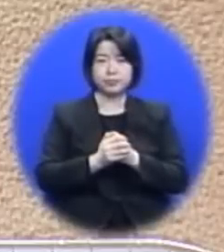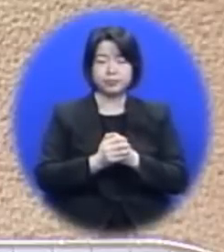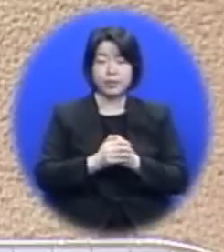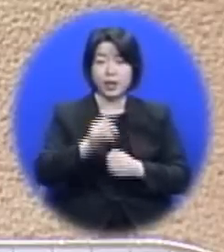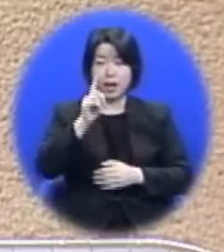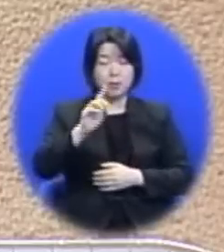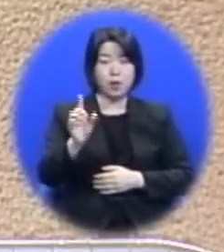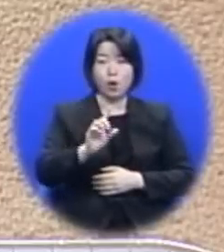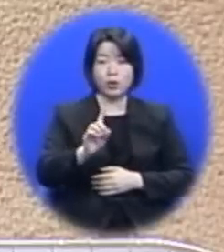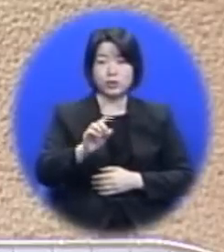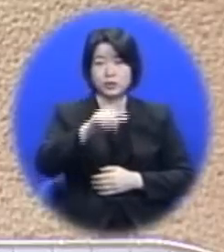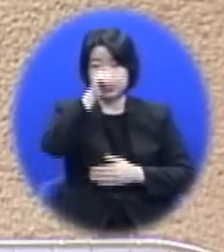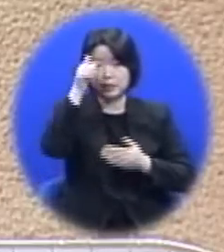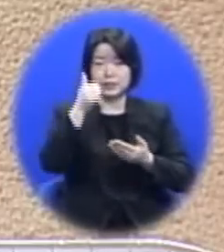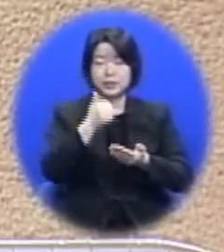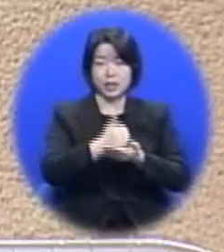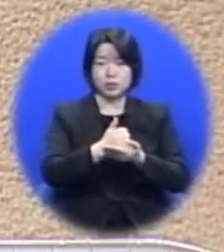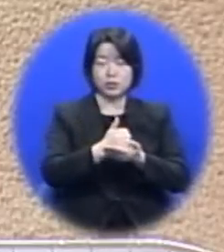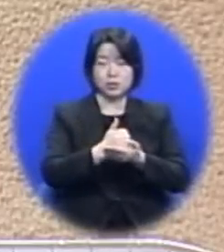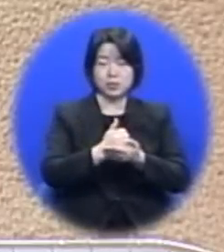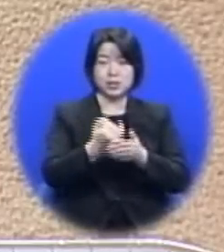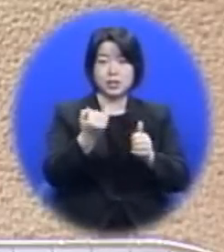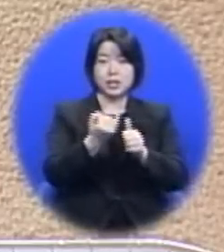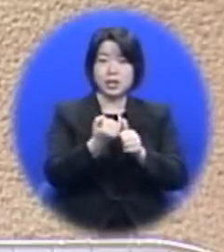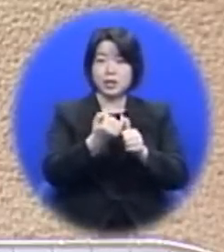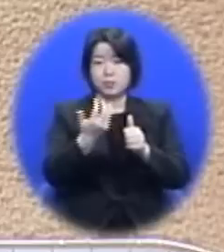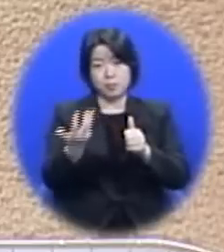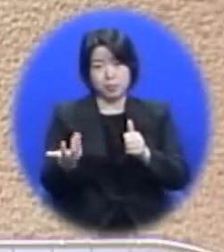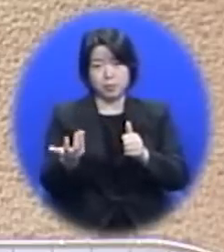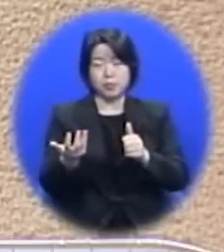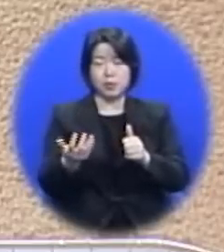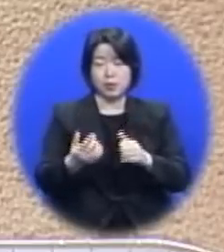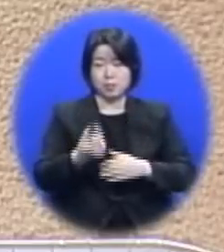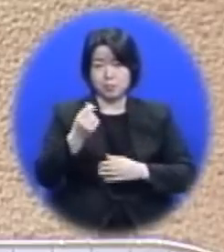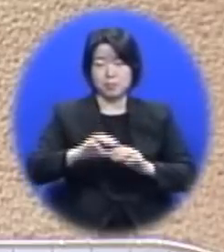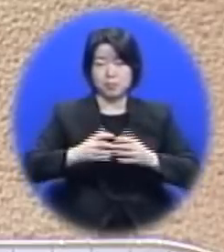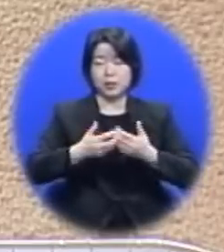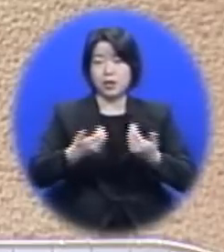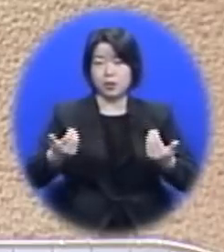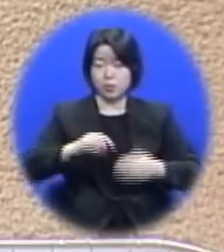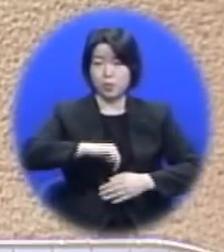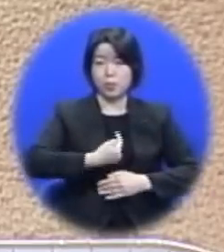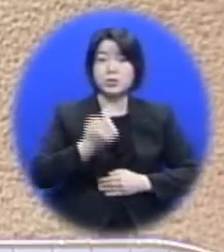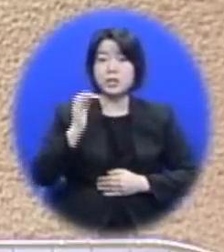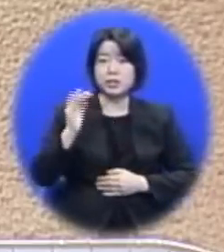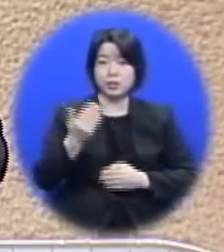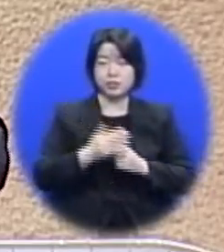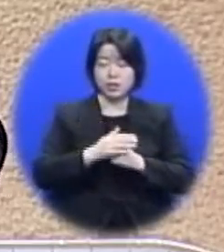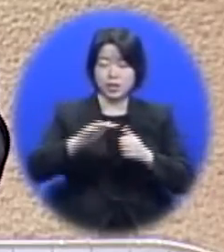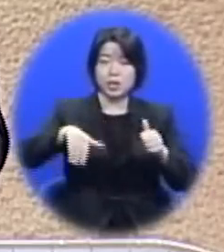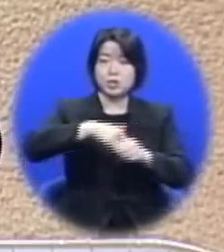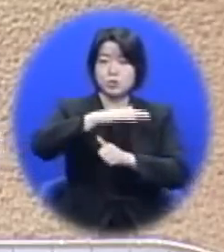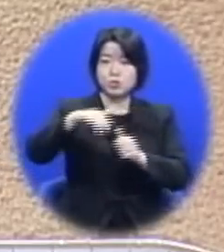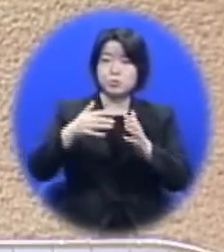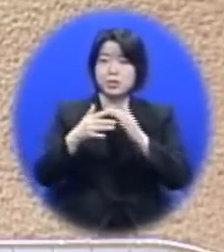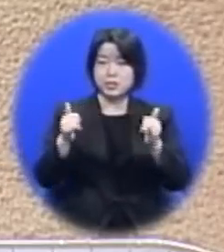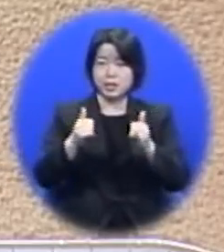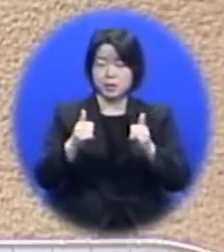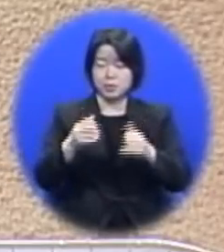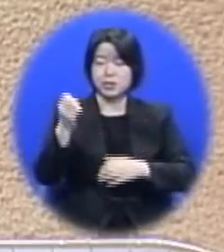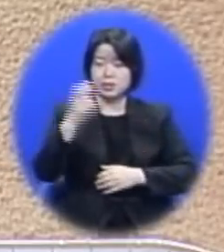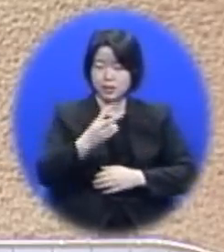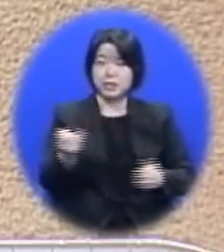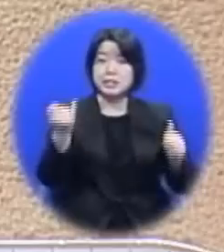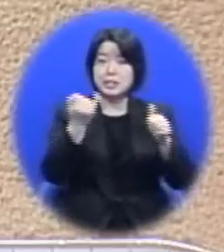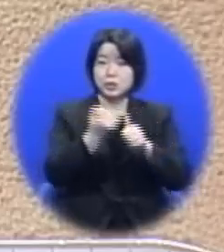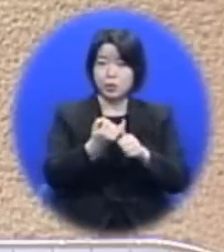한 번은 어느 장로님이 아내가 일찍 세상 떠나시고 혼자 되셨는데 주변에서 자꾸 재혼을